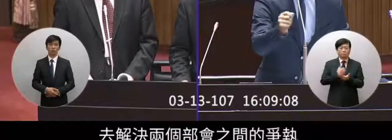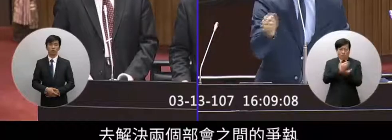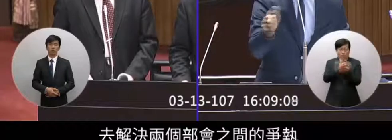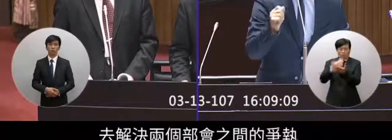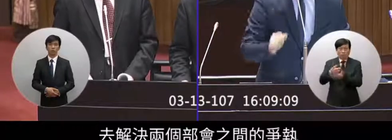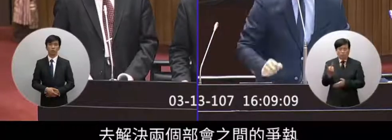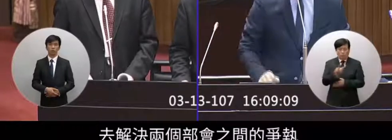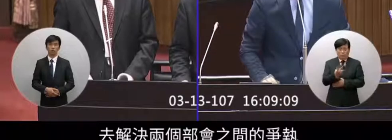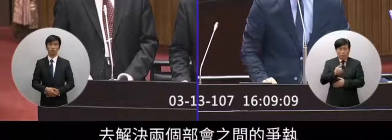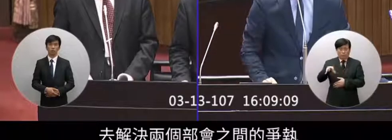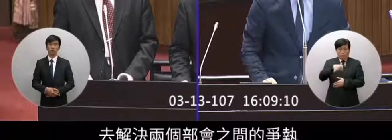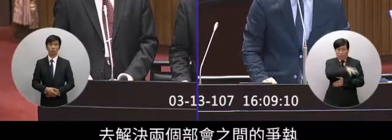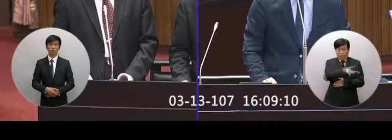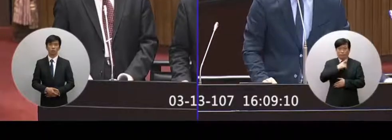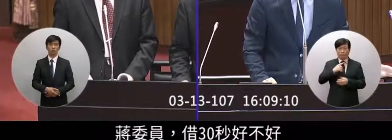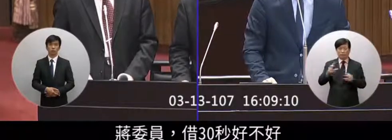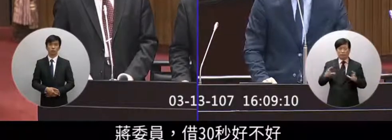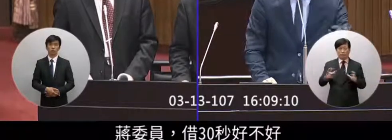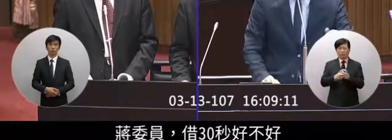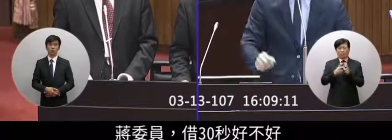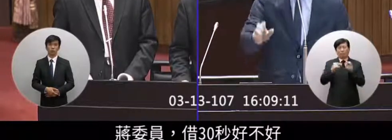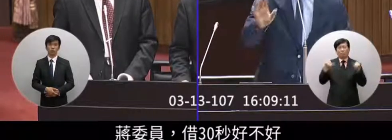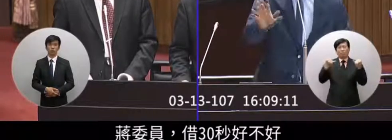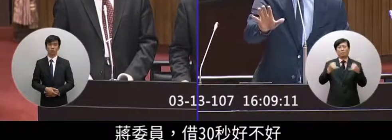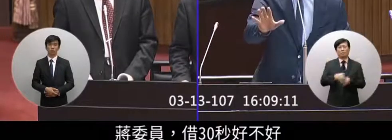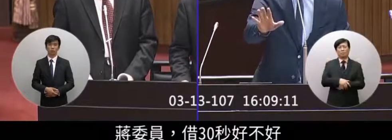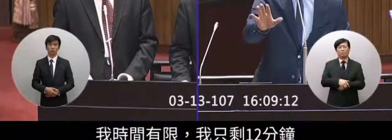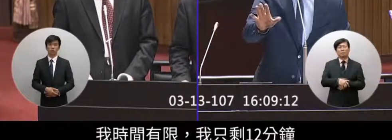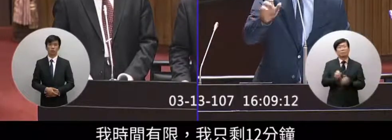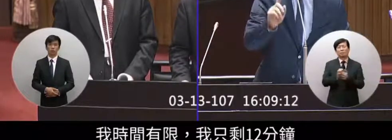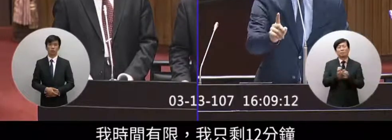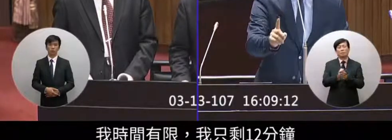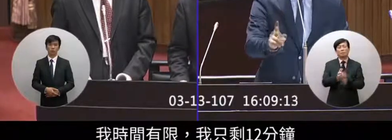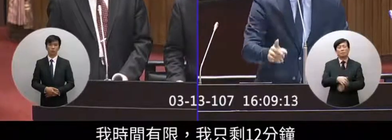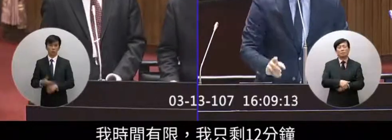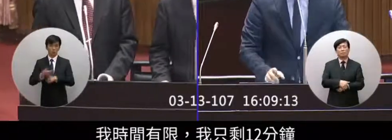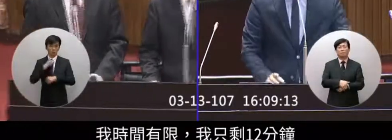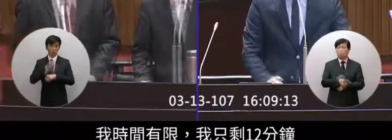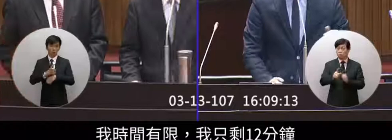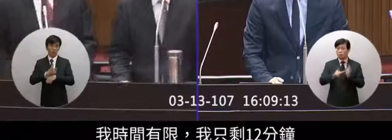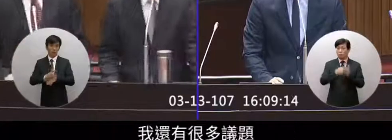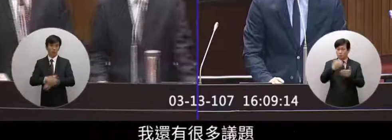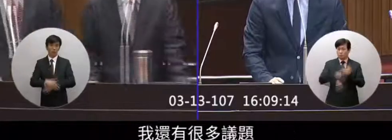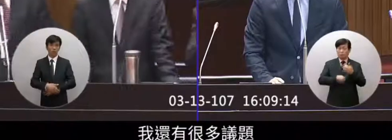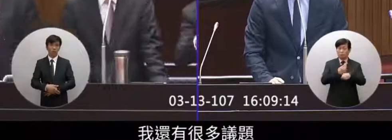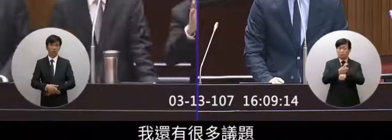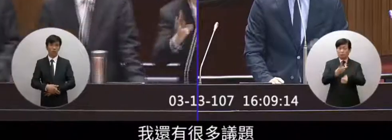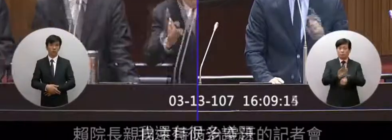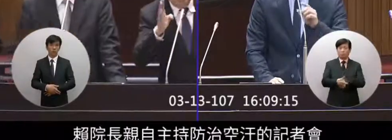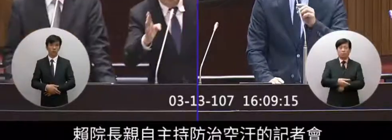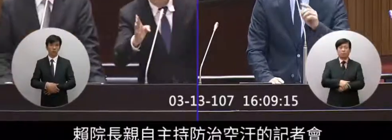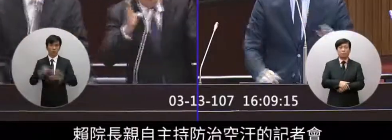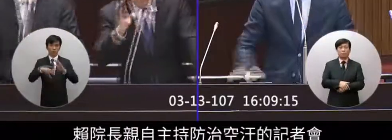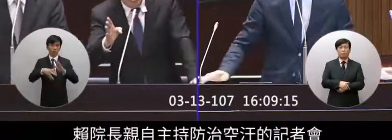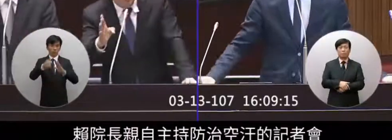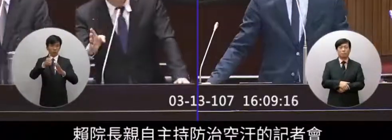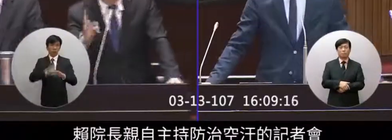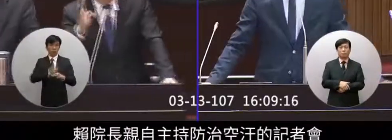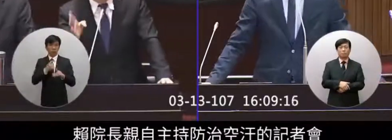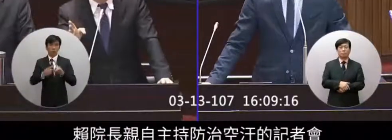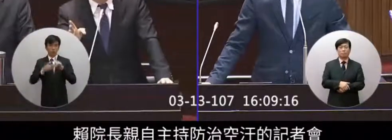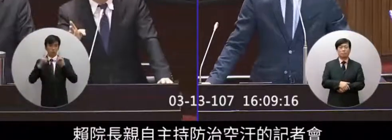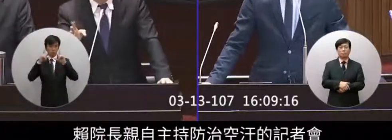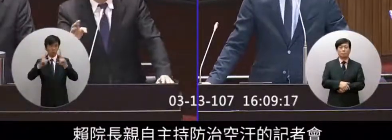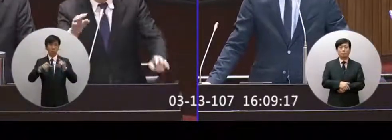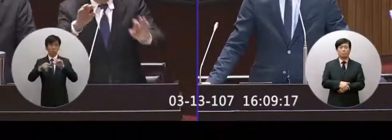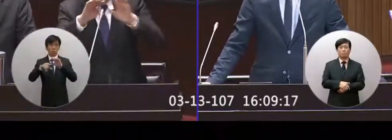决两个部会之间的争执。 江委员，接三十秒， 接下来没关系， 三十秒， 我时间有限，我只剩12分钟，还有很多议题。 院长亲自主持防治